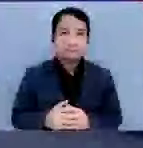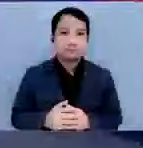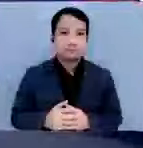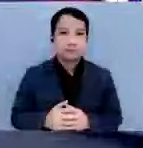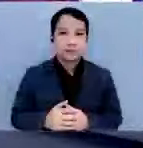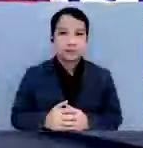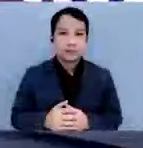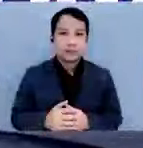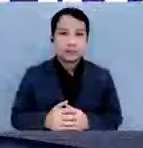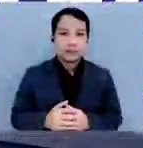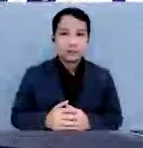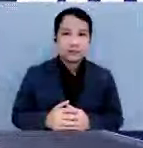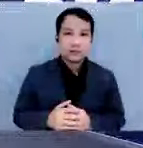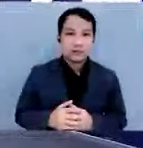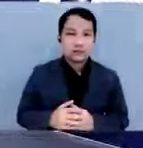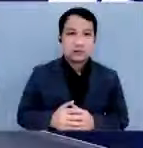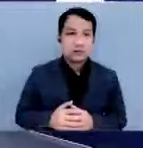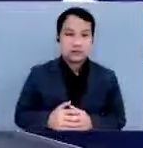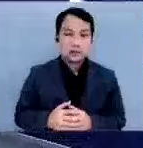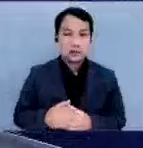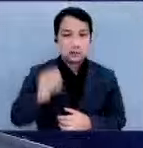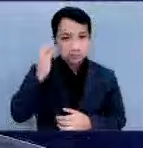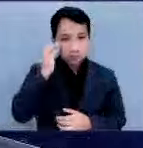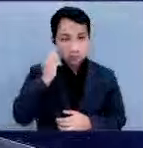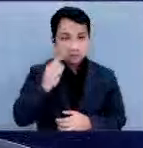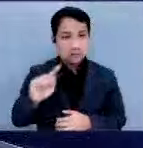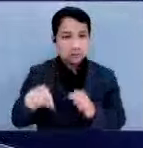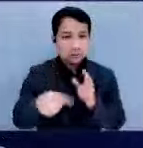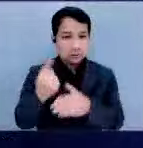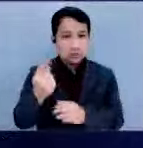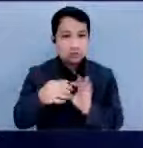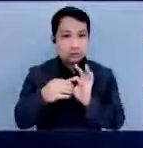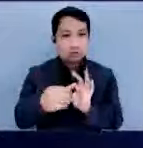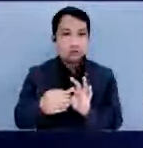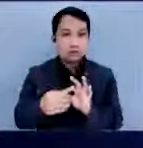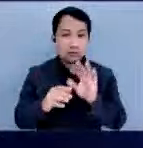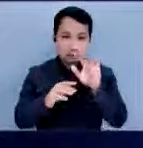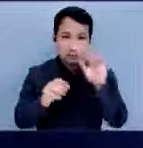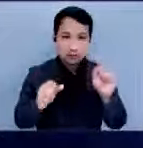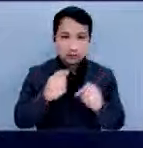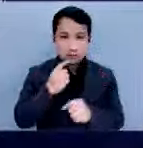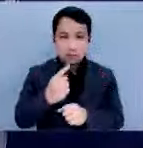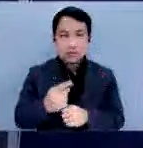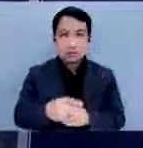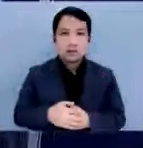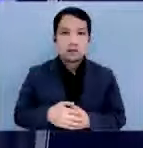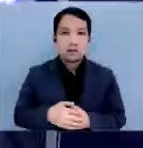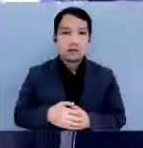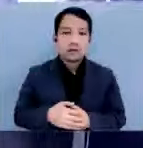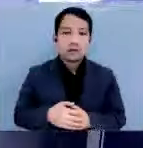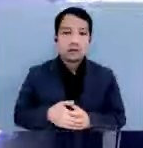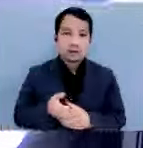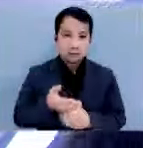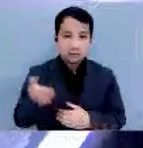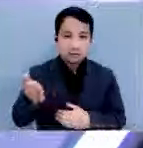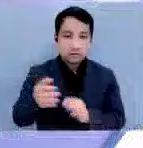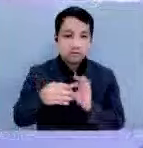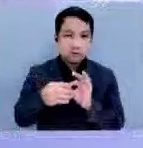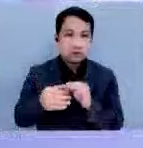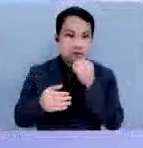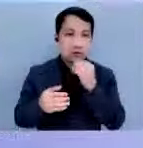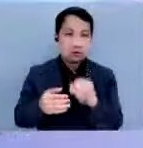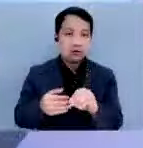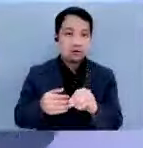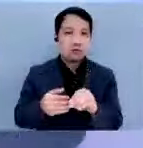Pagdesisyonan ni Senate President Mig Zubiri na bigyan ng isa pang pagkakataon si Pastor Apollo Quiboloy para iwasan ng isang arrest order galing po sa